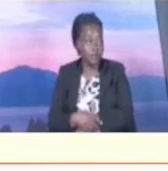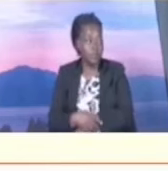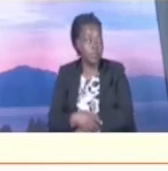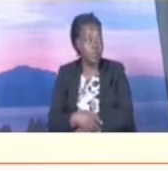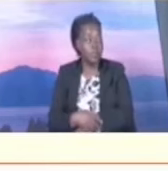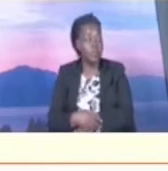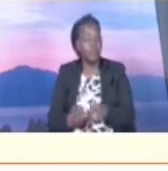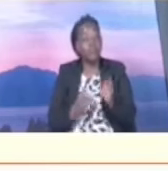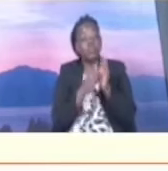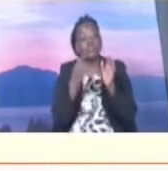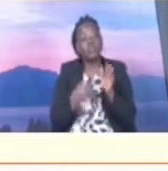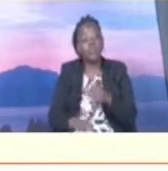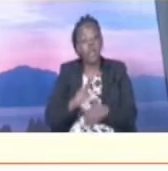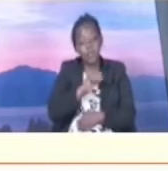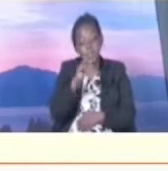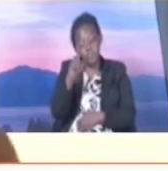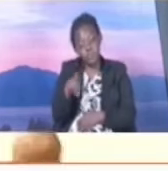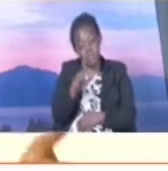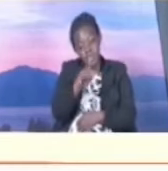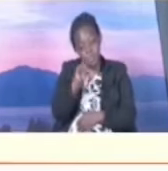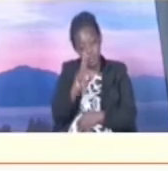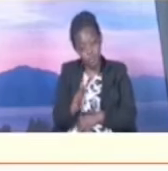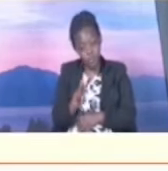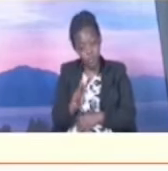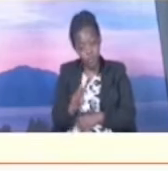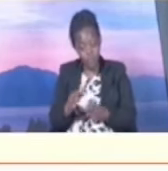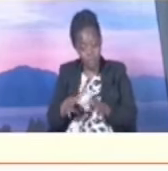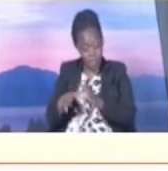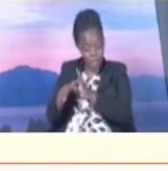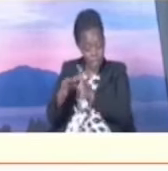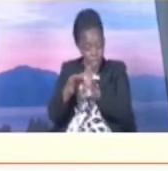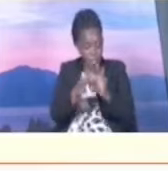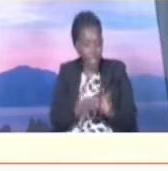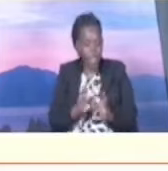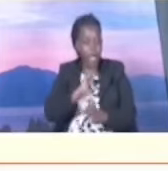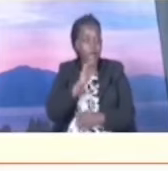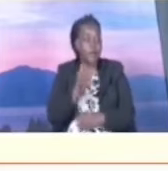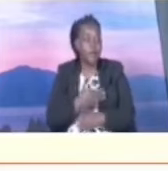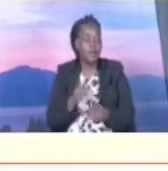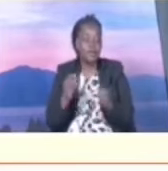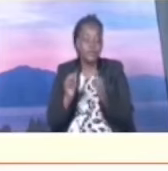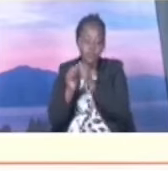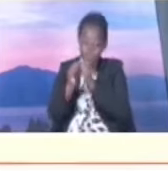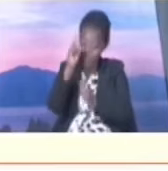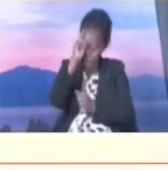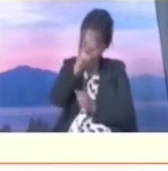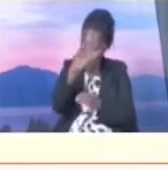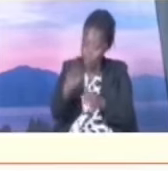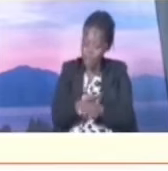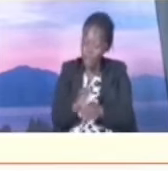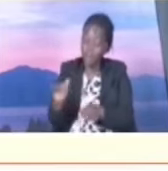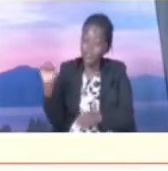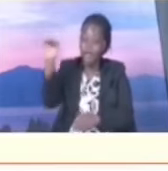kyekiraga nti ffe nga PLU enkwatagana yaffe n'Obwakabaka bwa Buganda eri waggulu